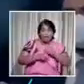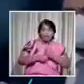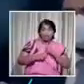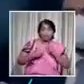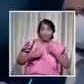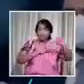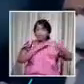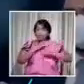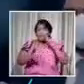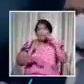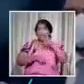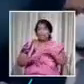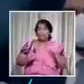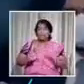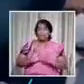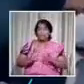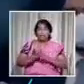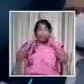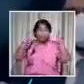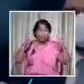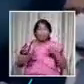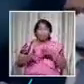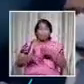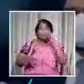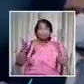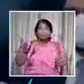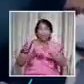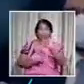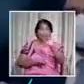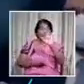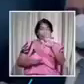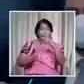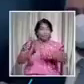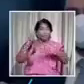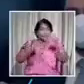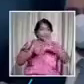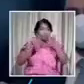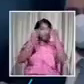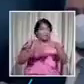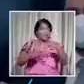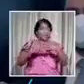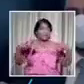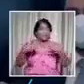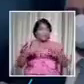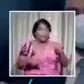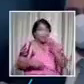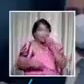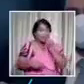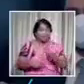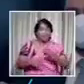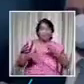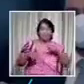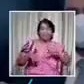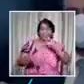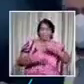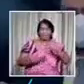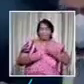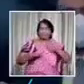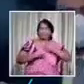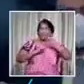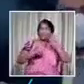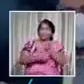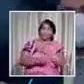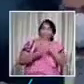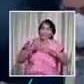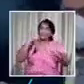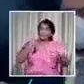අපිට සහයෝග දුන්නු අය නෙමෙයි බෞතරයක් ඉන්නේ 69 ලක්ෂයකට ඡන්ද දීලා කිරිබත් කාලා ඇඳිච්ච මිනිස්සු තමයි කියන්නේ ගෝට